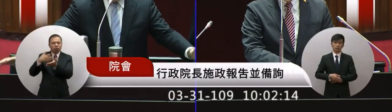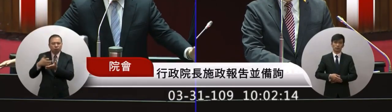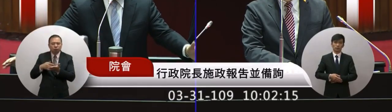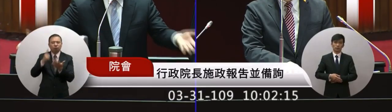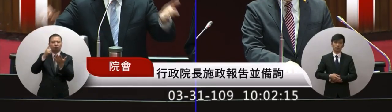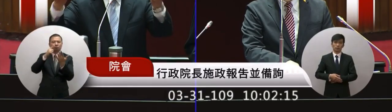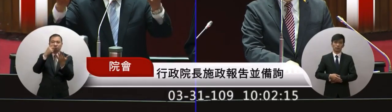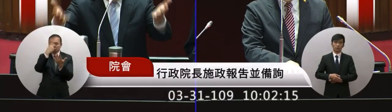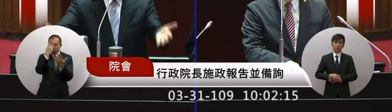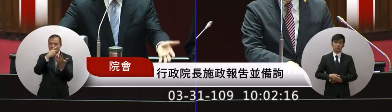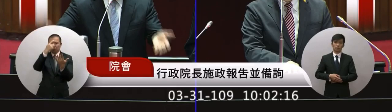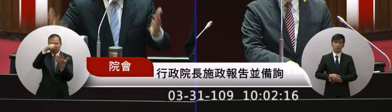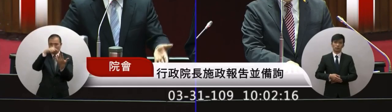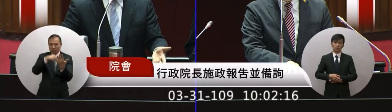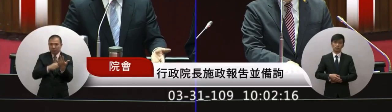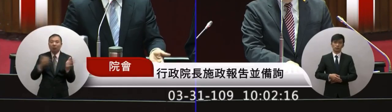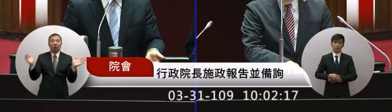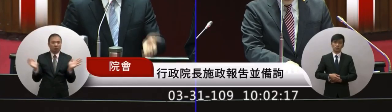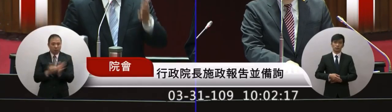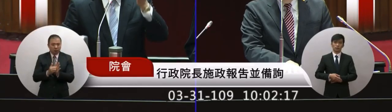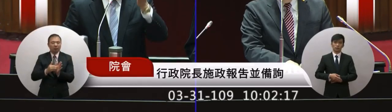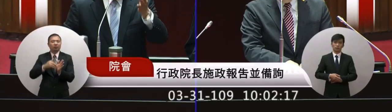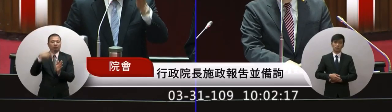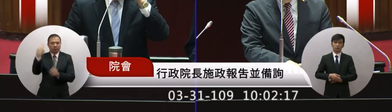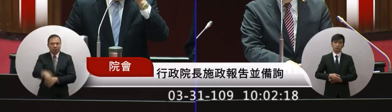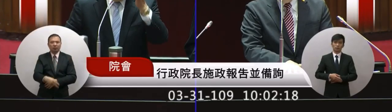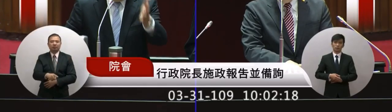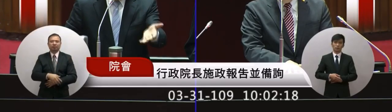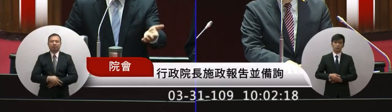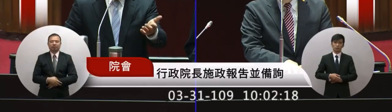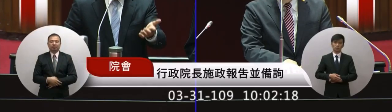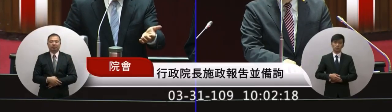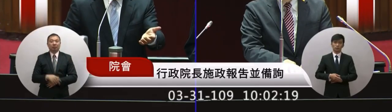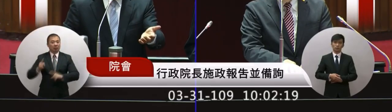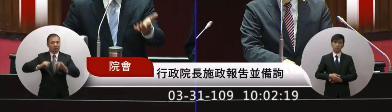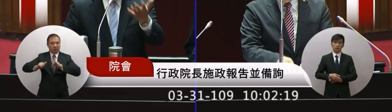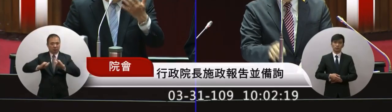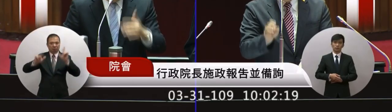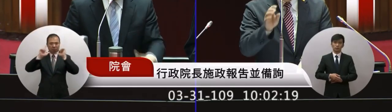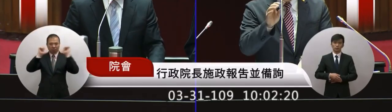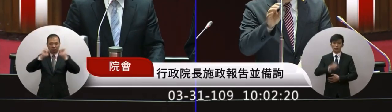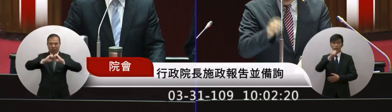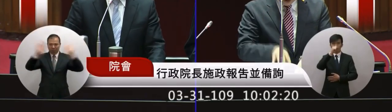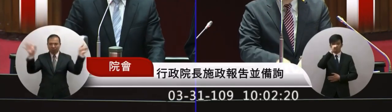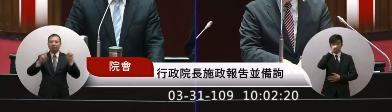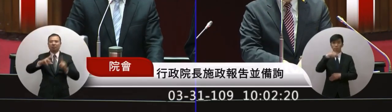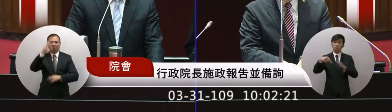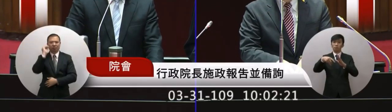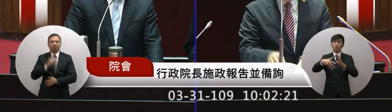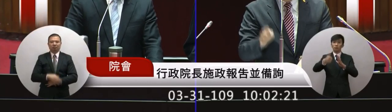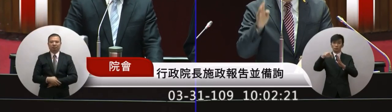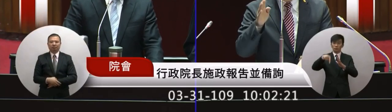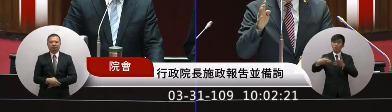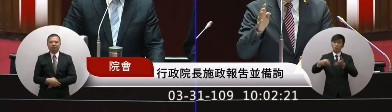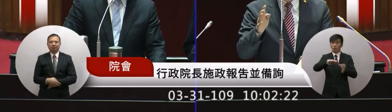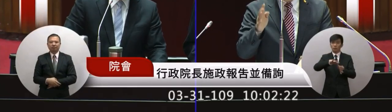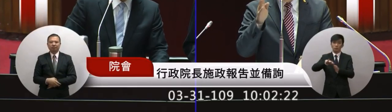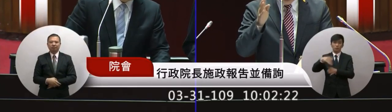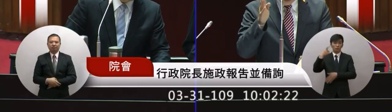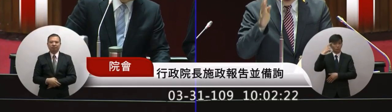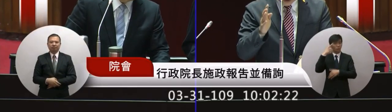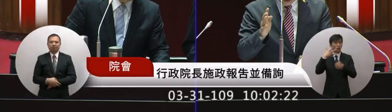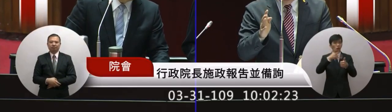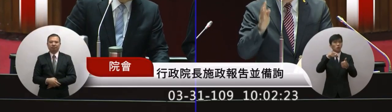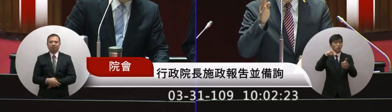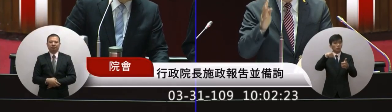定了后，也会再一次的向社会大众报告。 好，院长，那除了这个部分呢，因为我想知道它